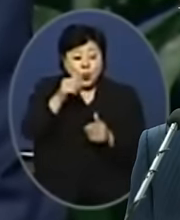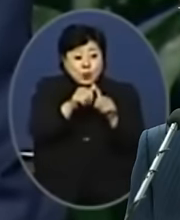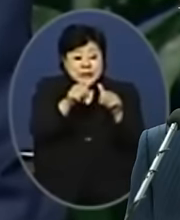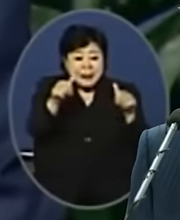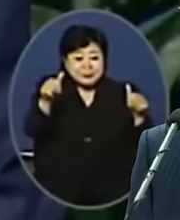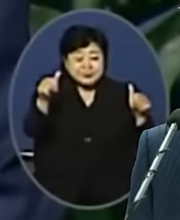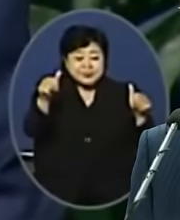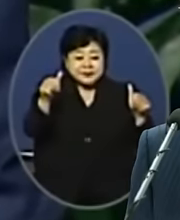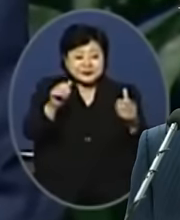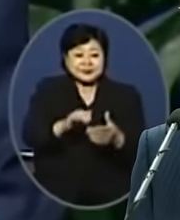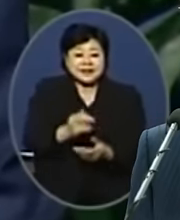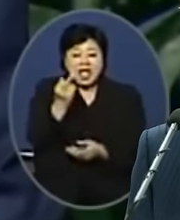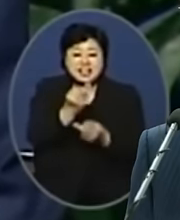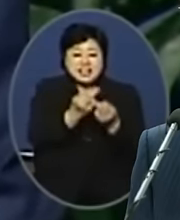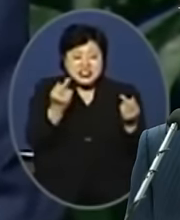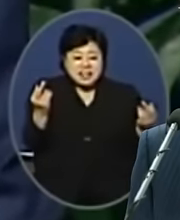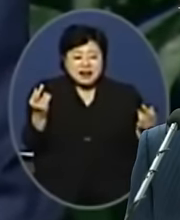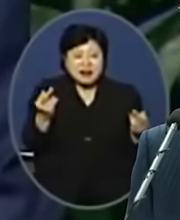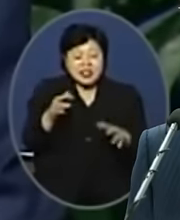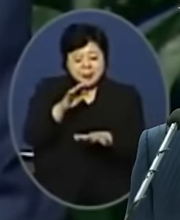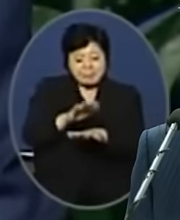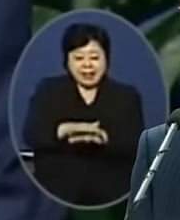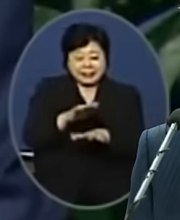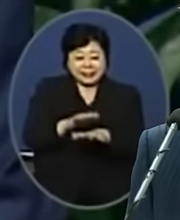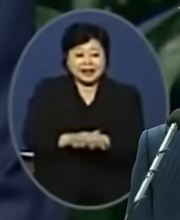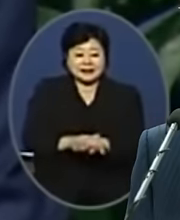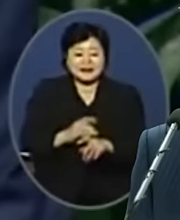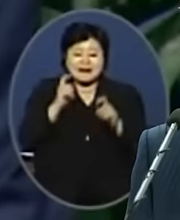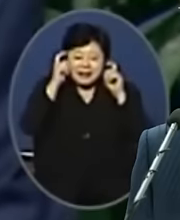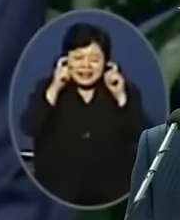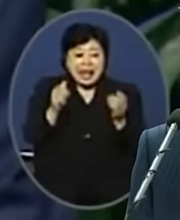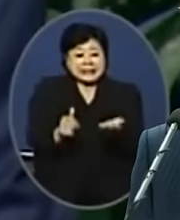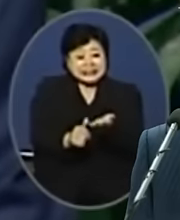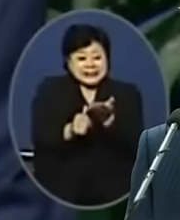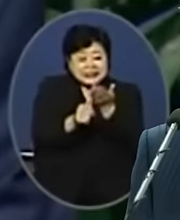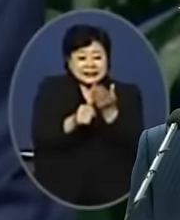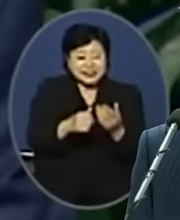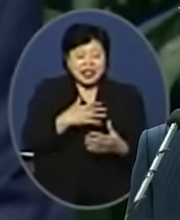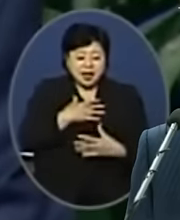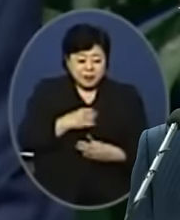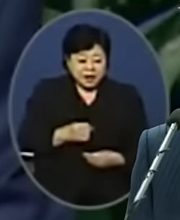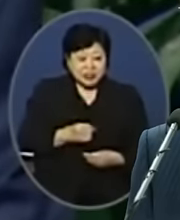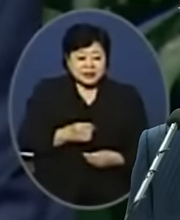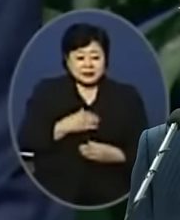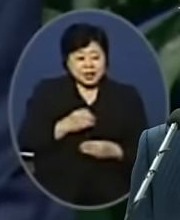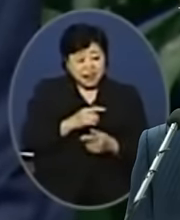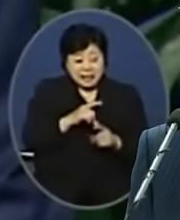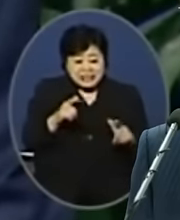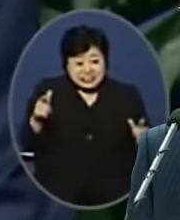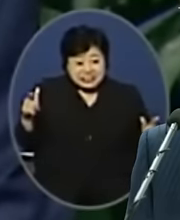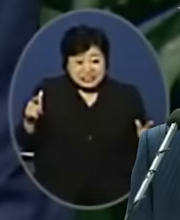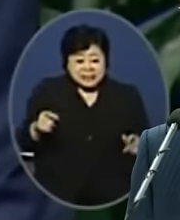요셉아, 형들이 다 들밭에 가서 양들을 치는데 편안한지 아닌지